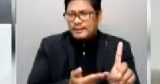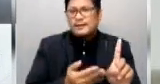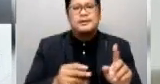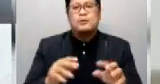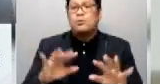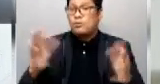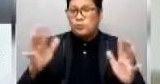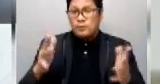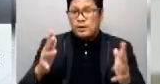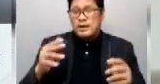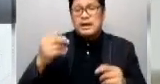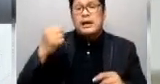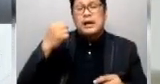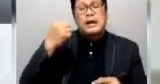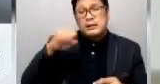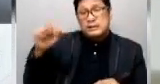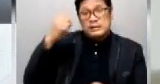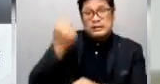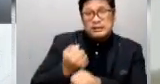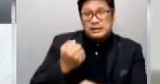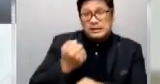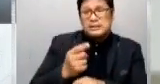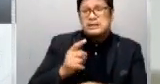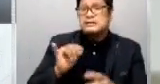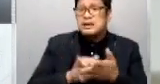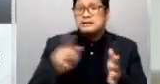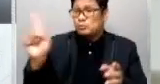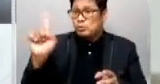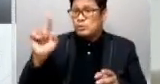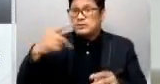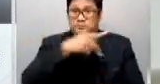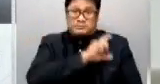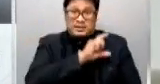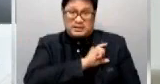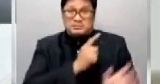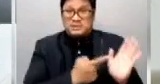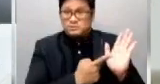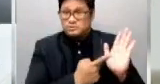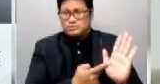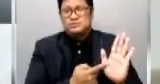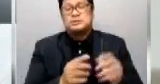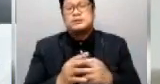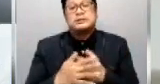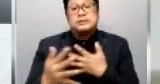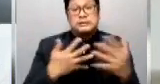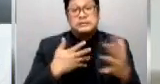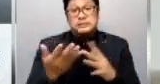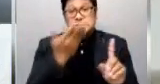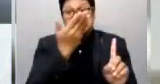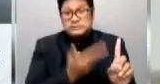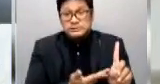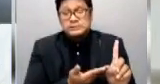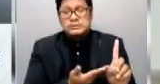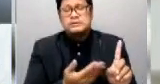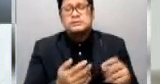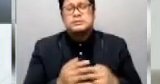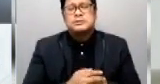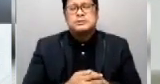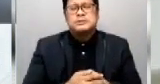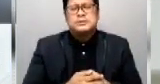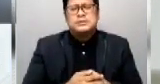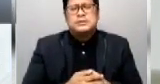rebelde tulad ng nais palabasin ng PNP. At kahit po sila, no, ay merong